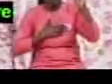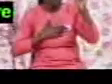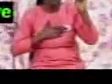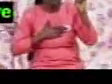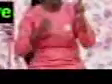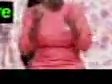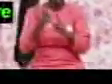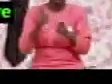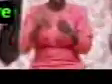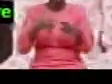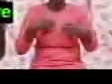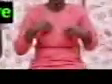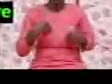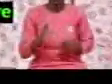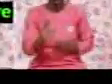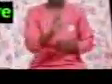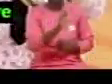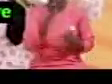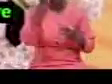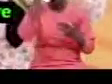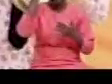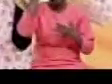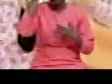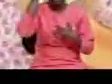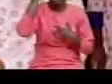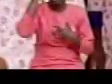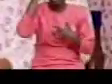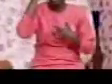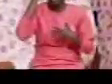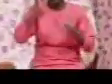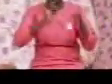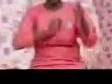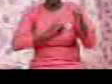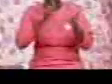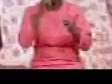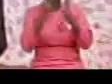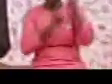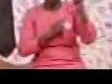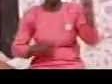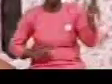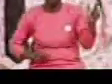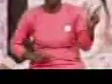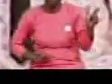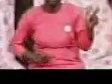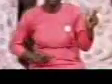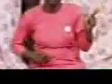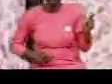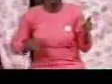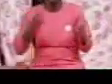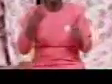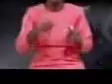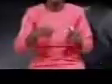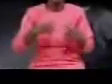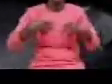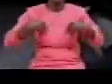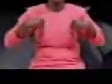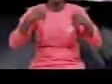puissance pour guérir encore. Je suis le Dieu qui guérit.